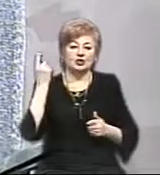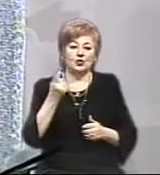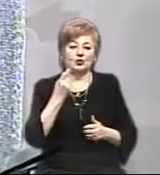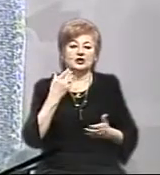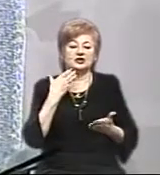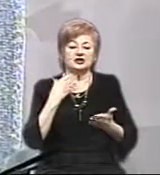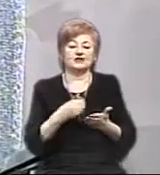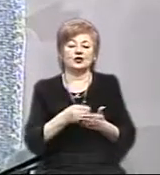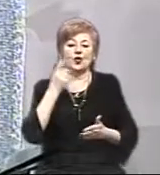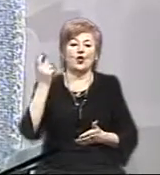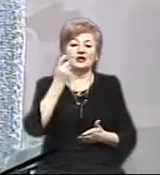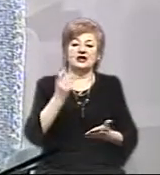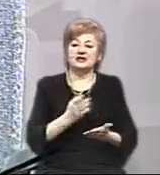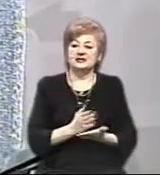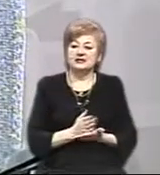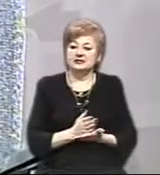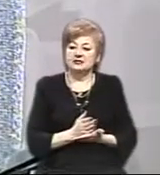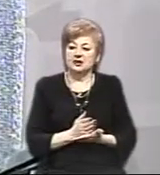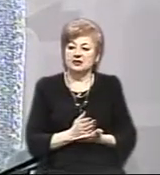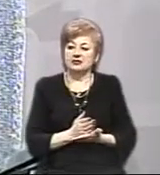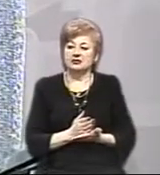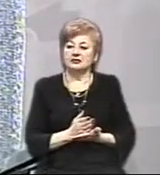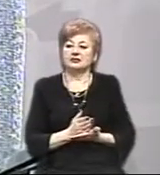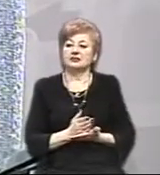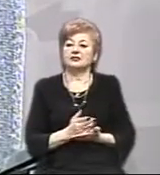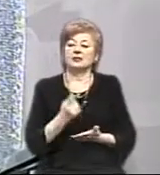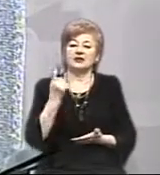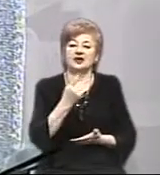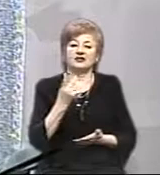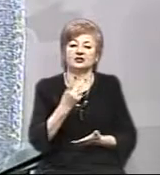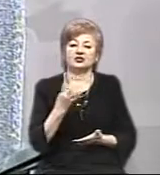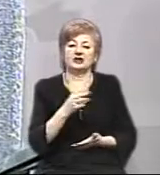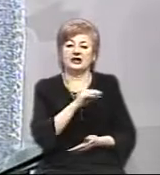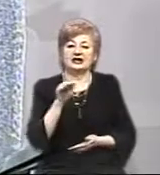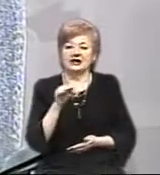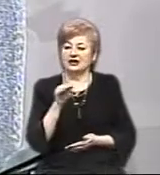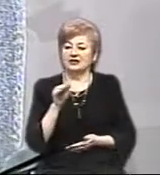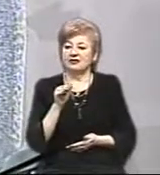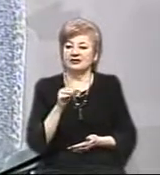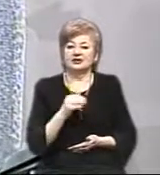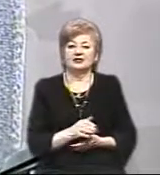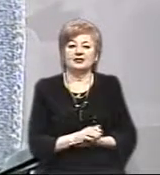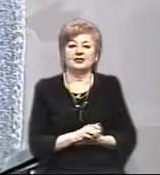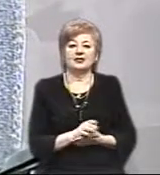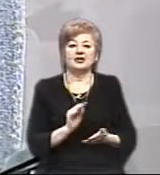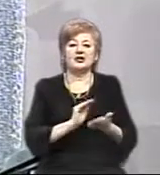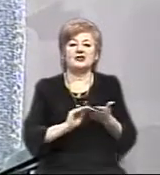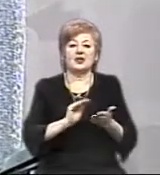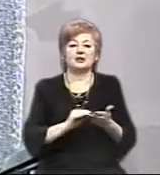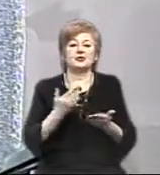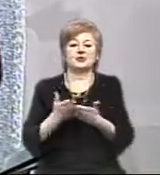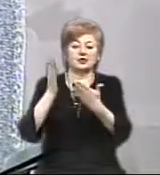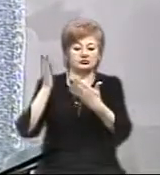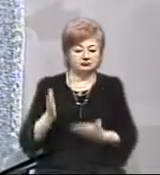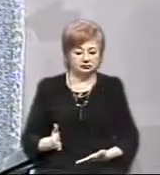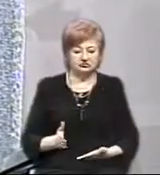власне господарство. І в мене три цілі. Першого, другого, третього рівня є якась суперсила. Це тут все прописано про мене, яка